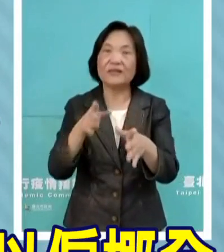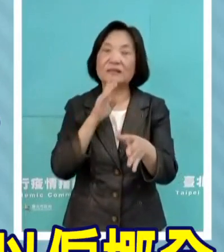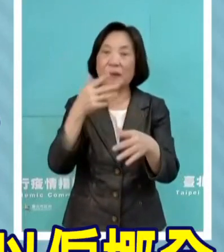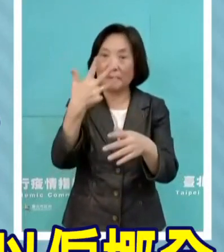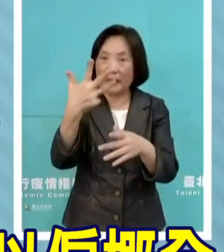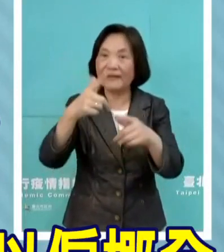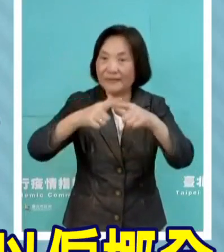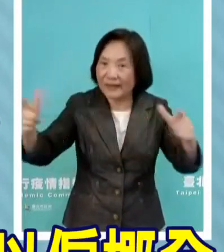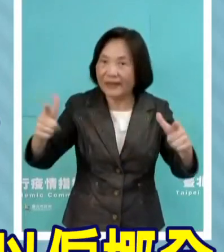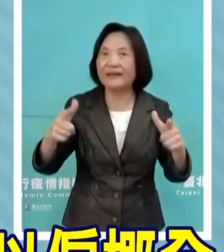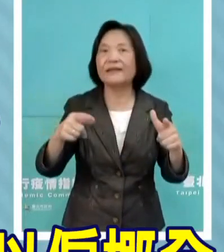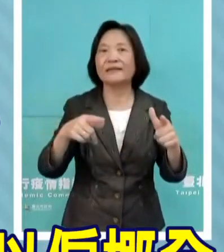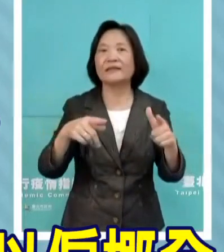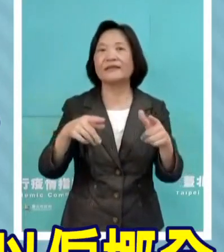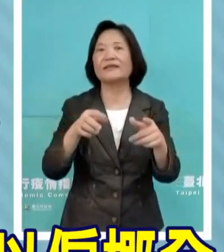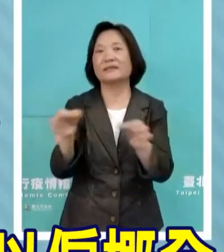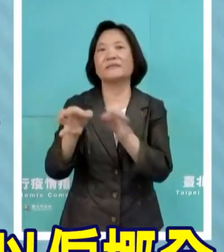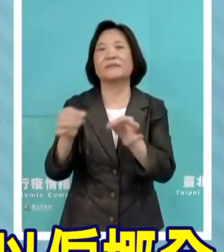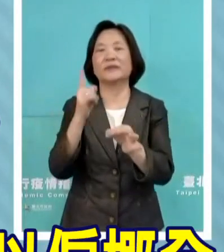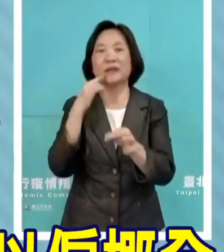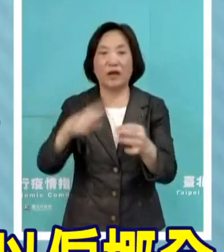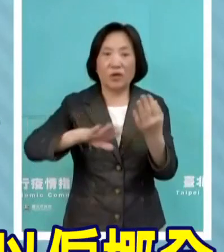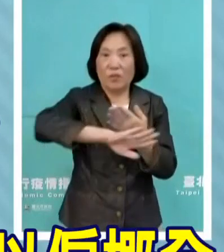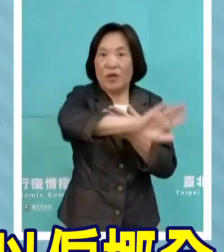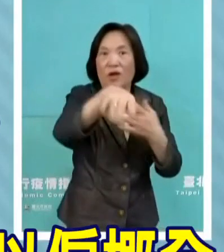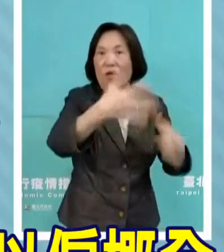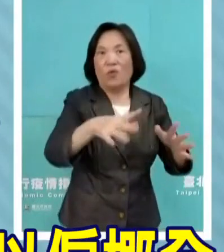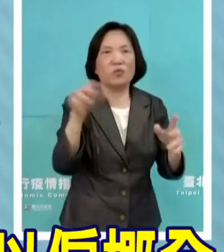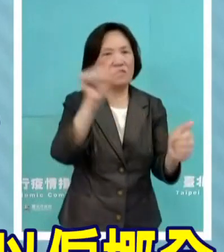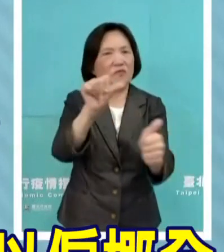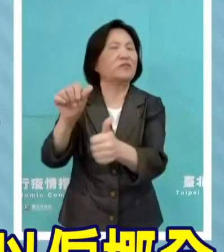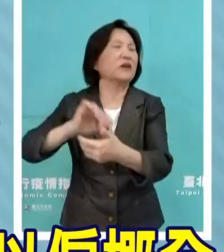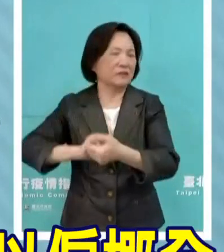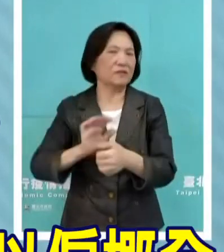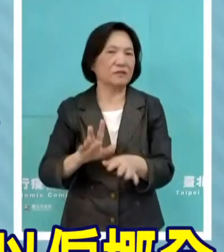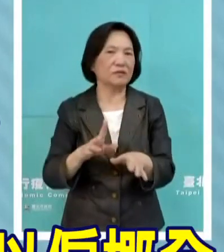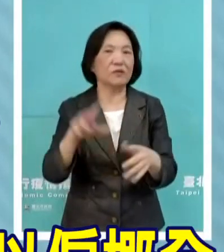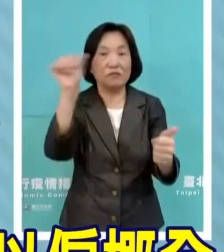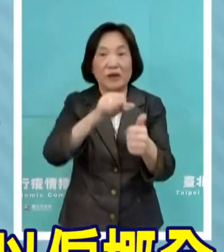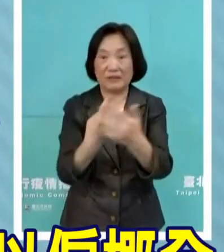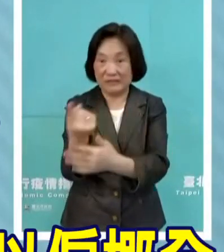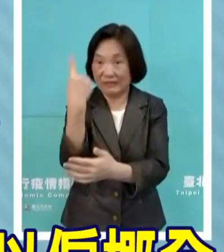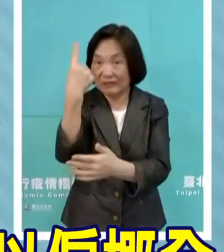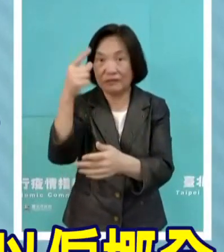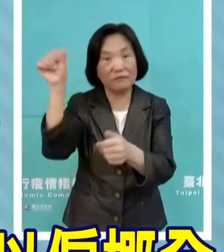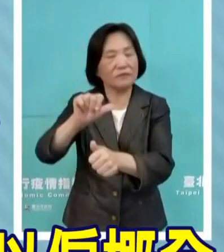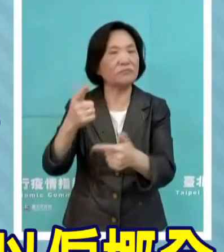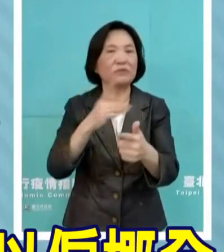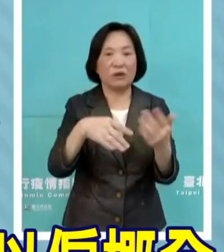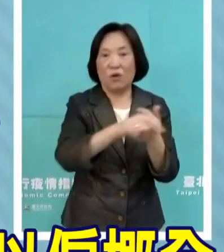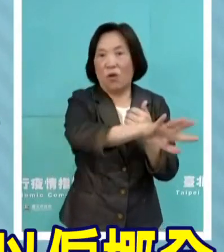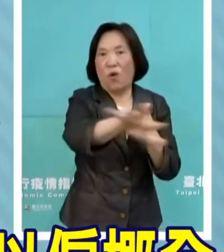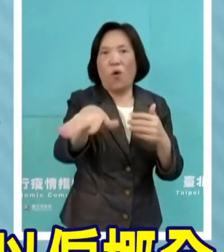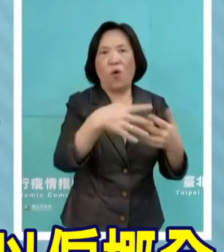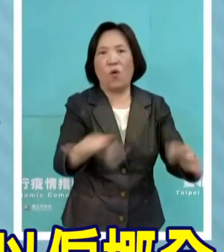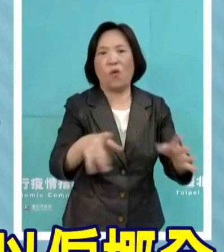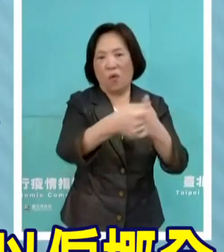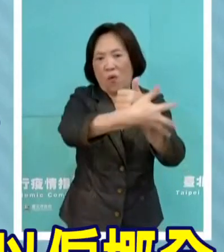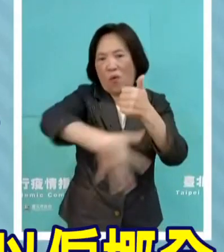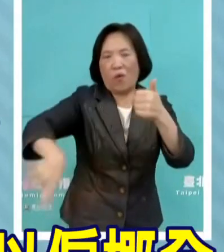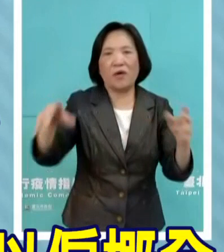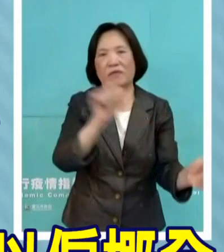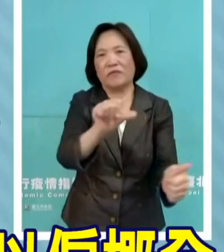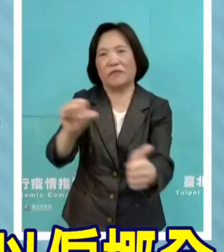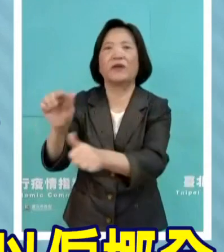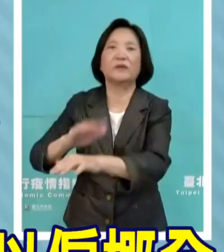大的案件，还有很多其他的案件。那事实上，昨天下午你知道，我